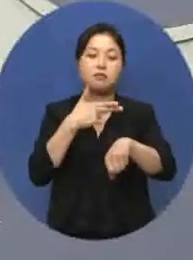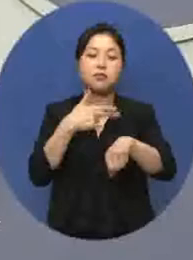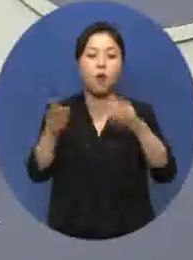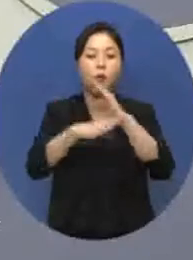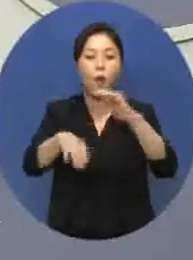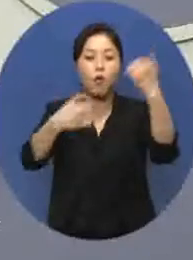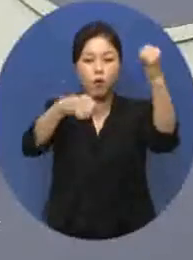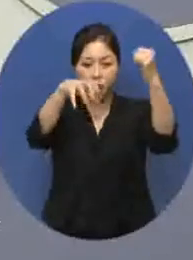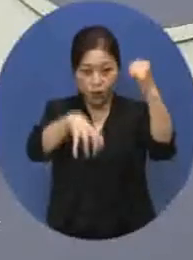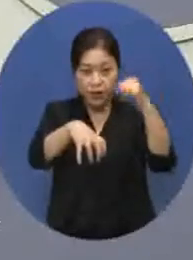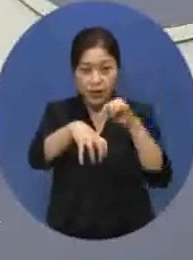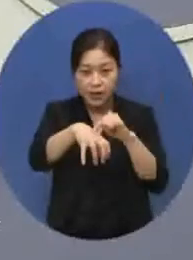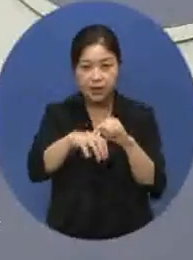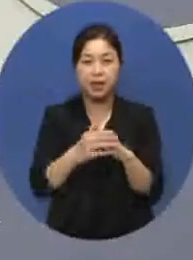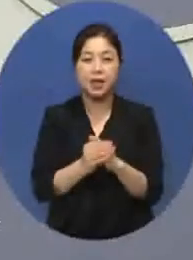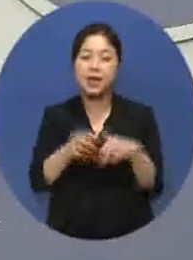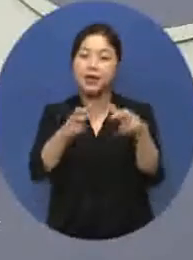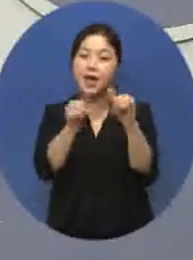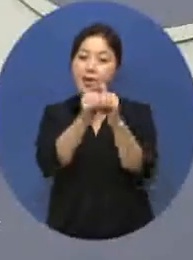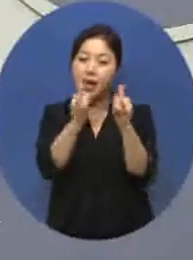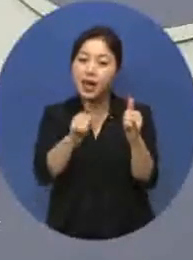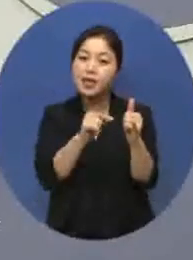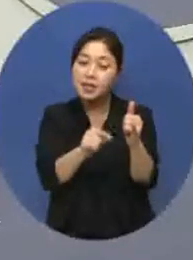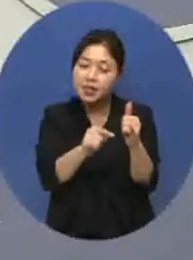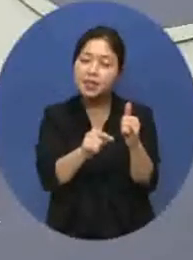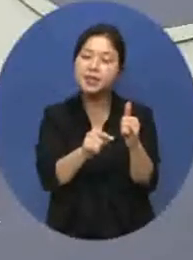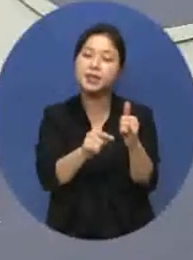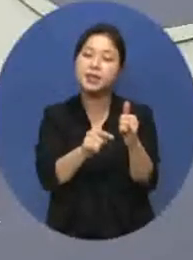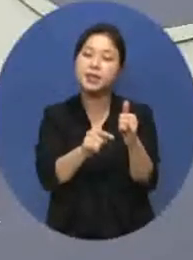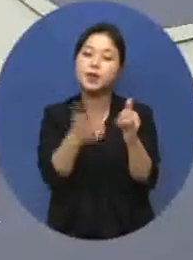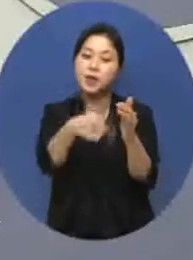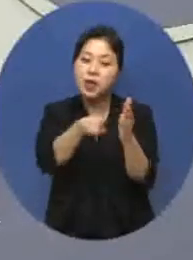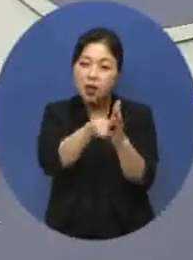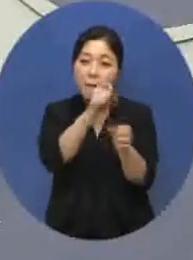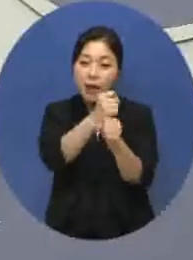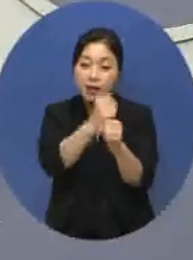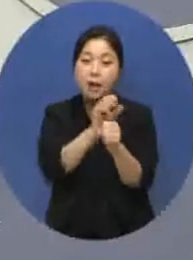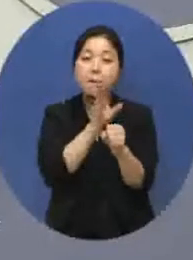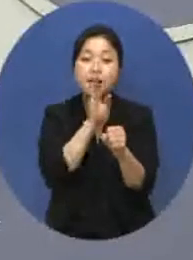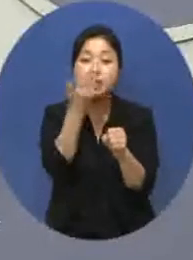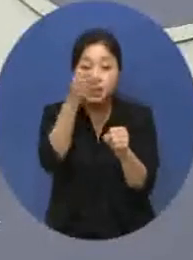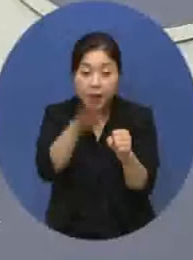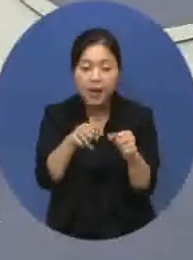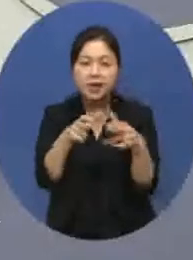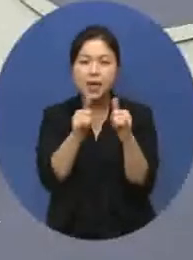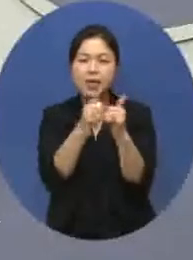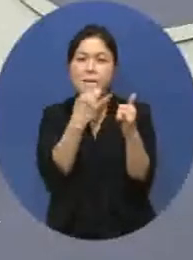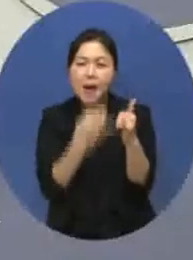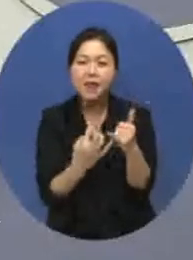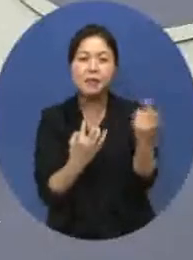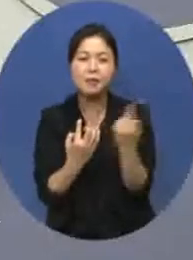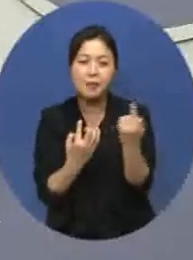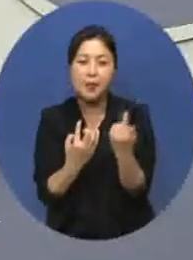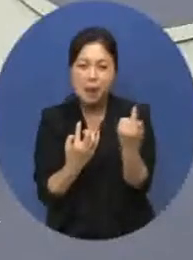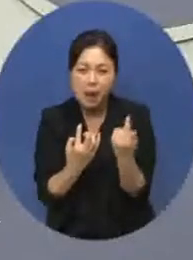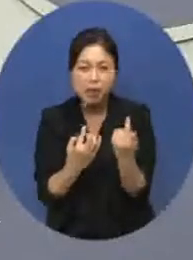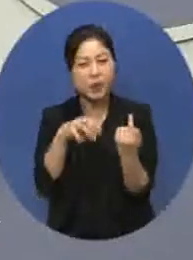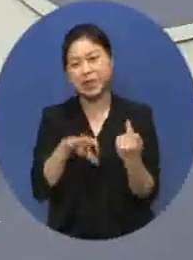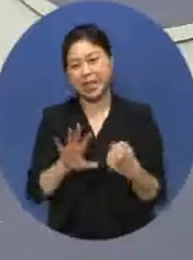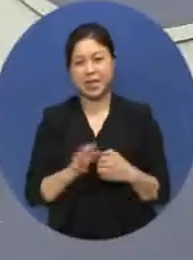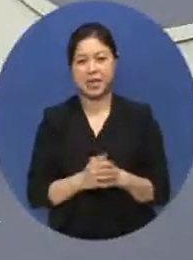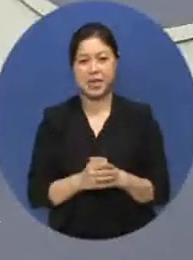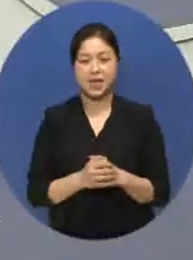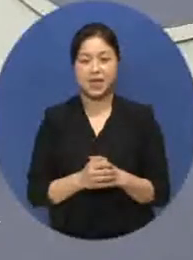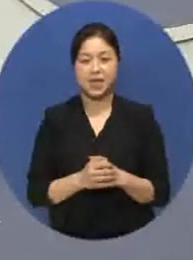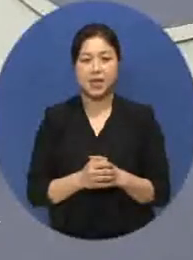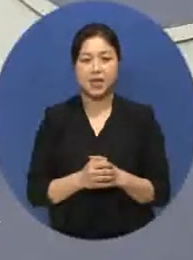꼭 장애인들을 위한 장애인들 위주로 만들긴 하지만 장애인만의 공연장으로 만들지는 않습니다. 네. 어떤 분도